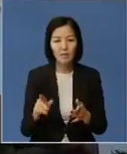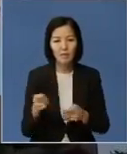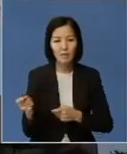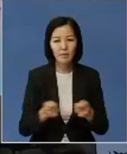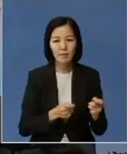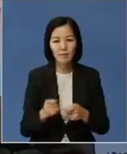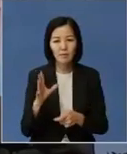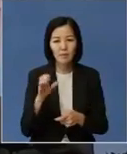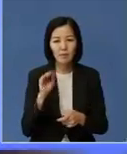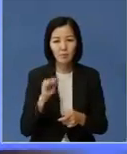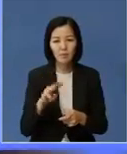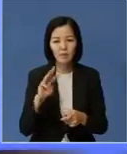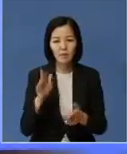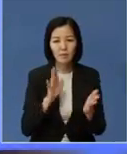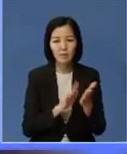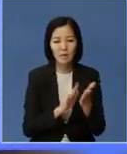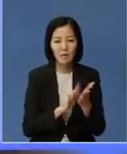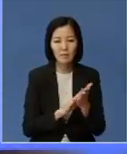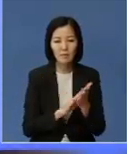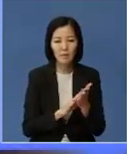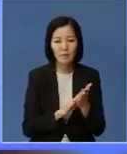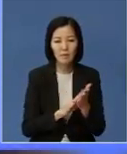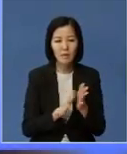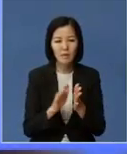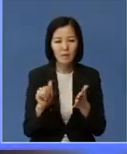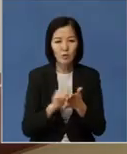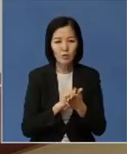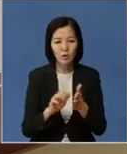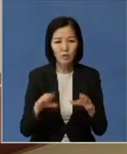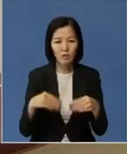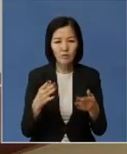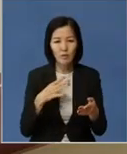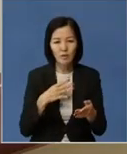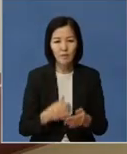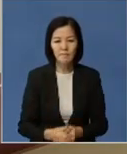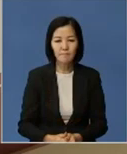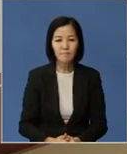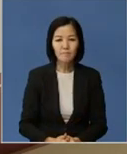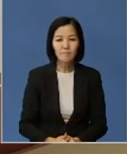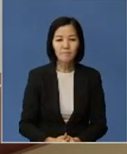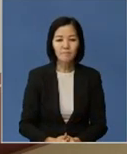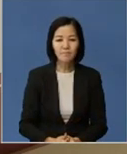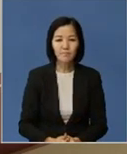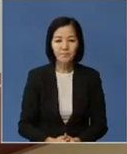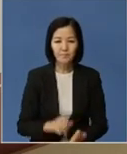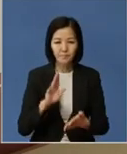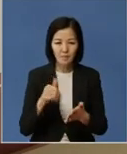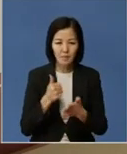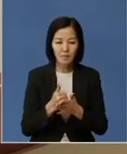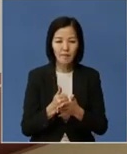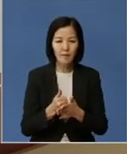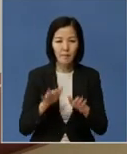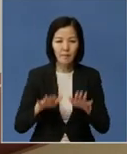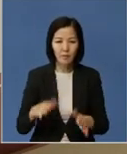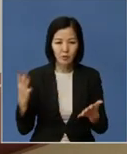тарапынан 500 мың теңге сыйақы мен арнайы диплом табысталды. Алланың бұйрығымен бас жүлдені